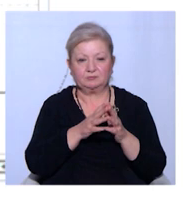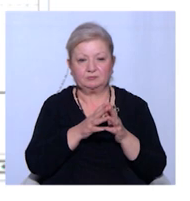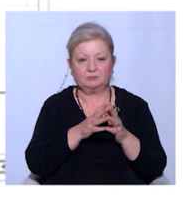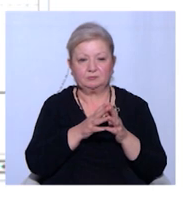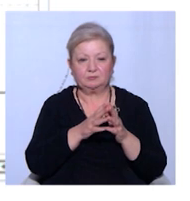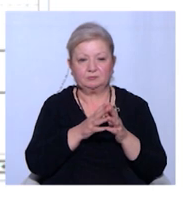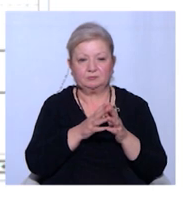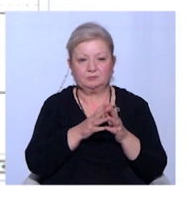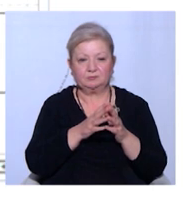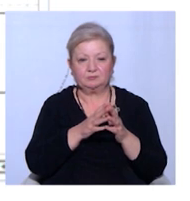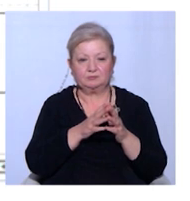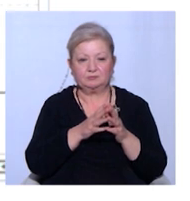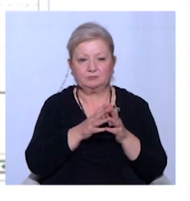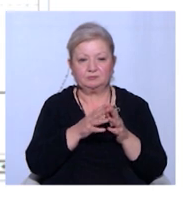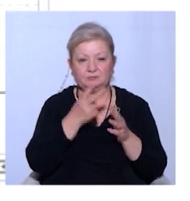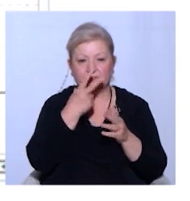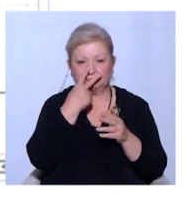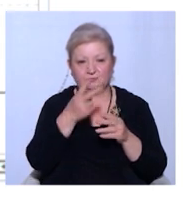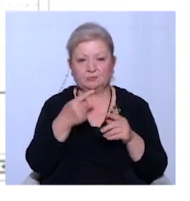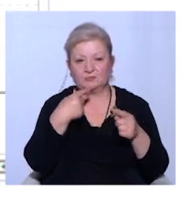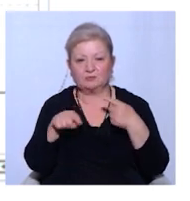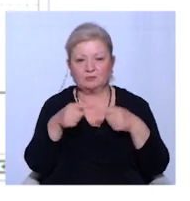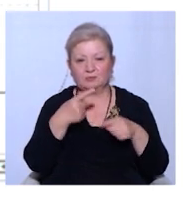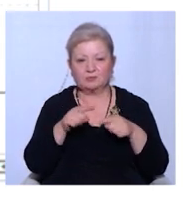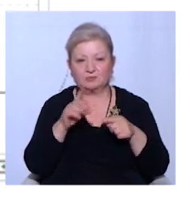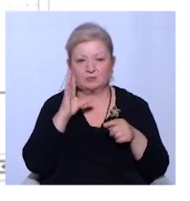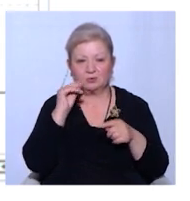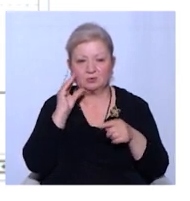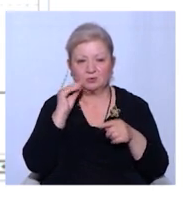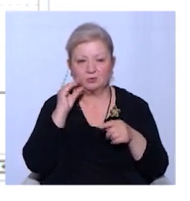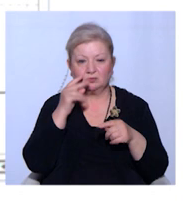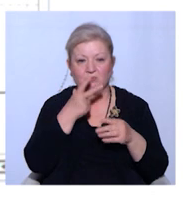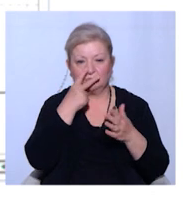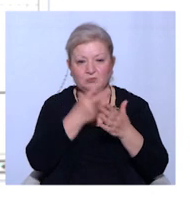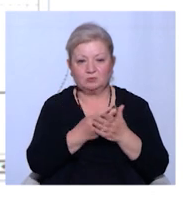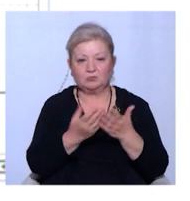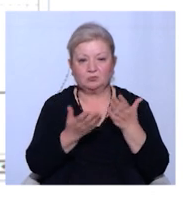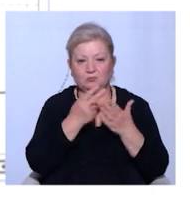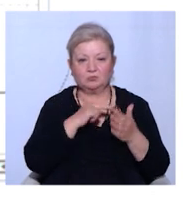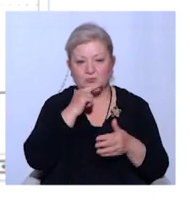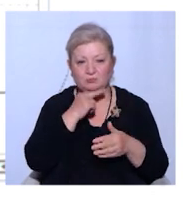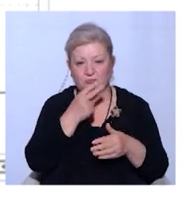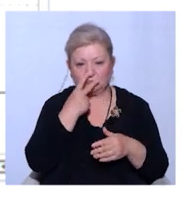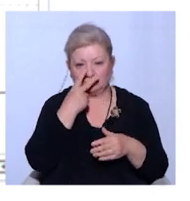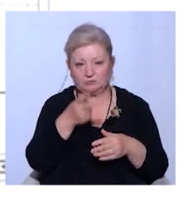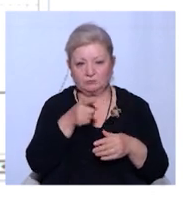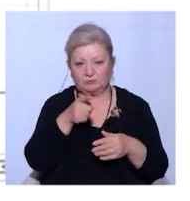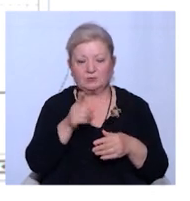დროის სხვადასხვა მომენტში ვიხილოთ ყველაფერი. თუ დავაკვირდებით აი ეს წითელი წერტილის